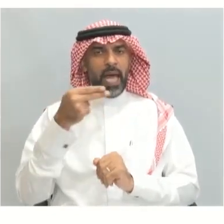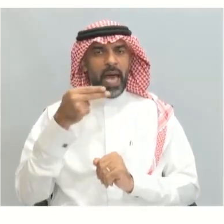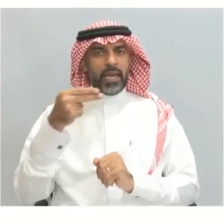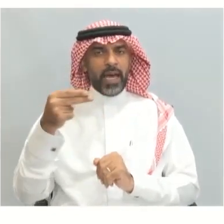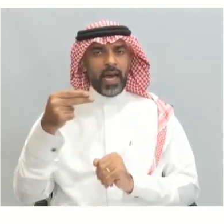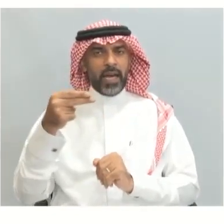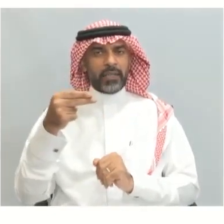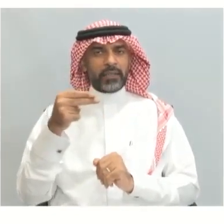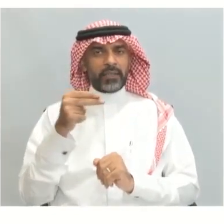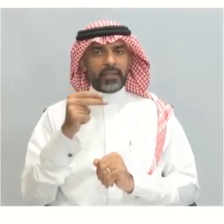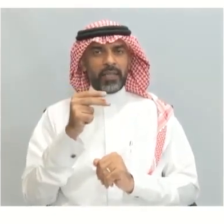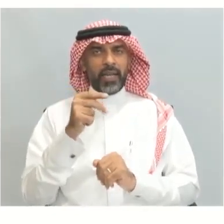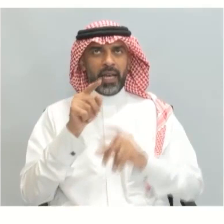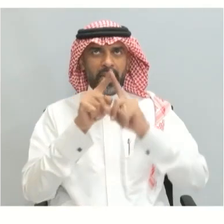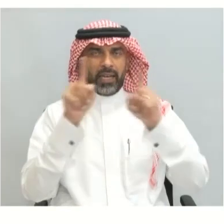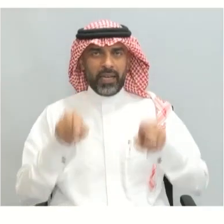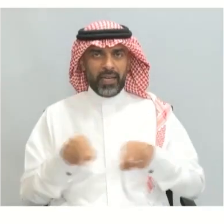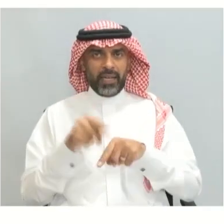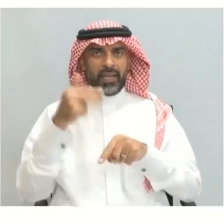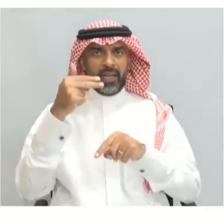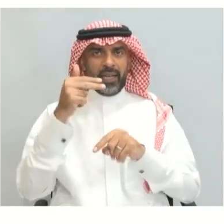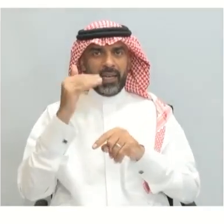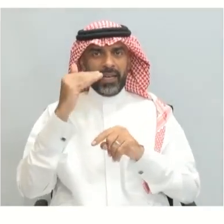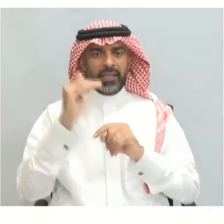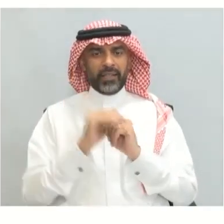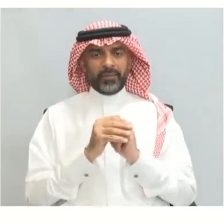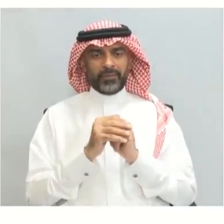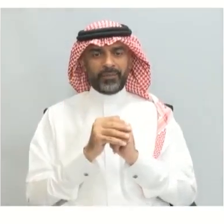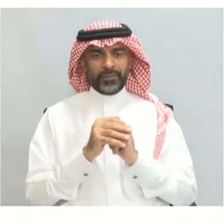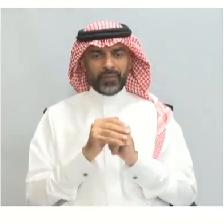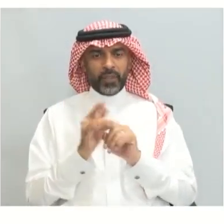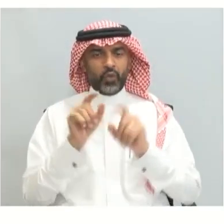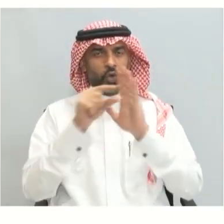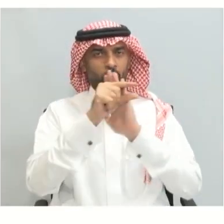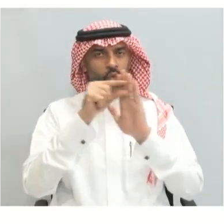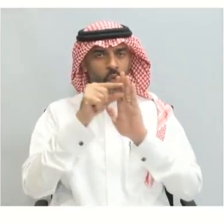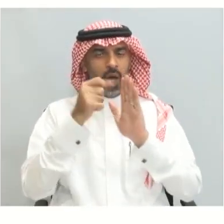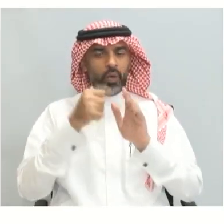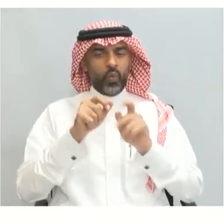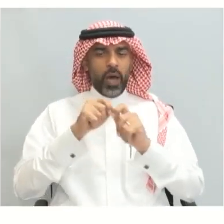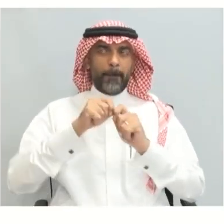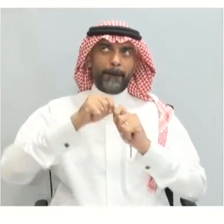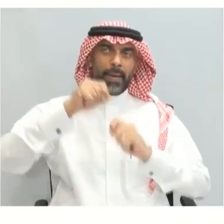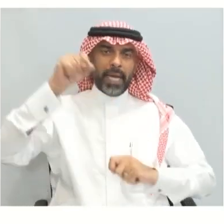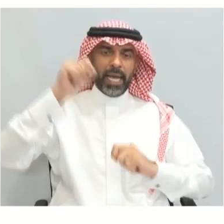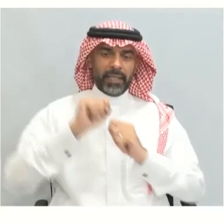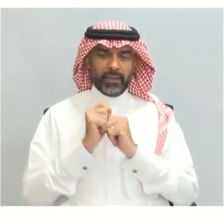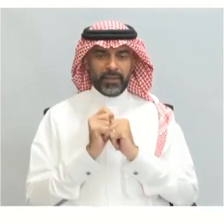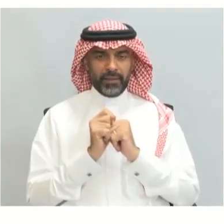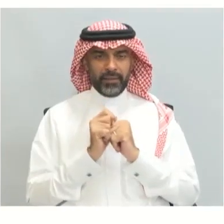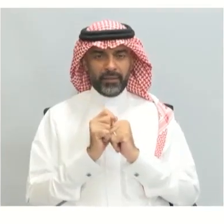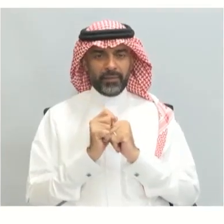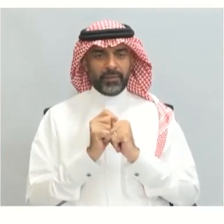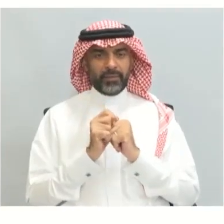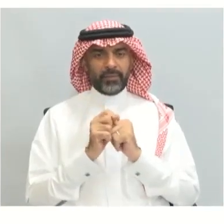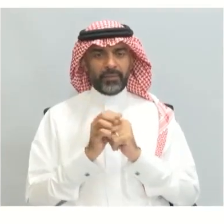وهو العنوان ومقياس الرسم اذا انا وانتم في هذا الدرس نتعرف على العنوان او